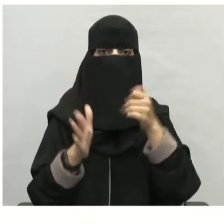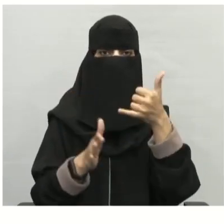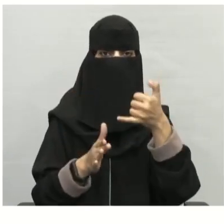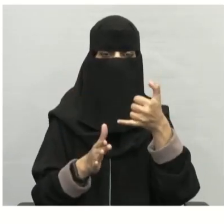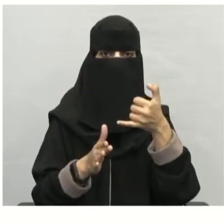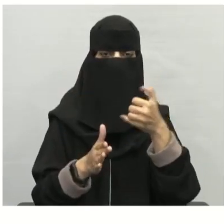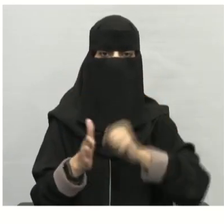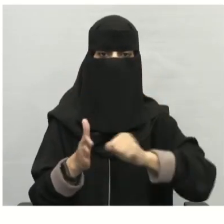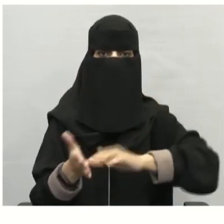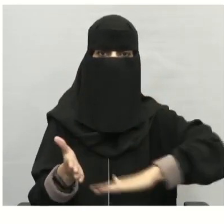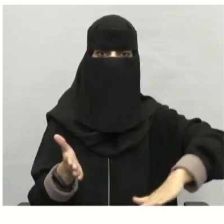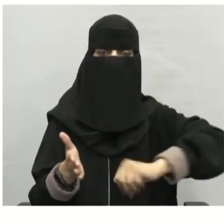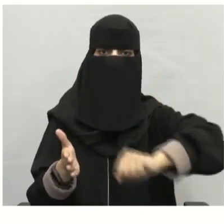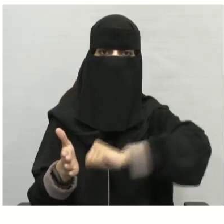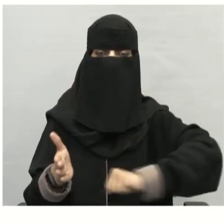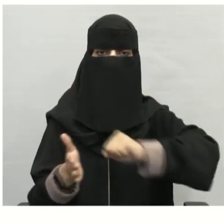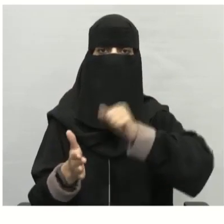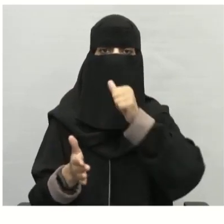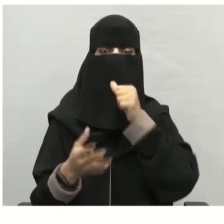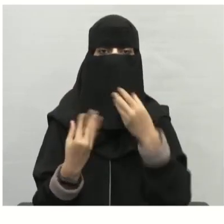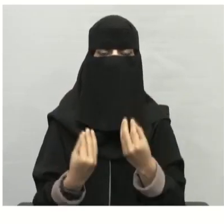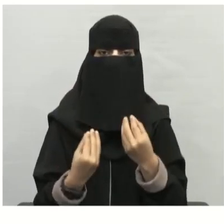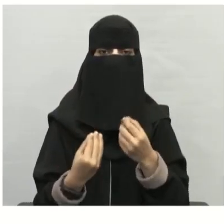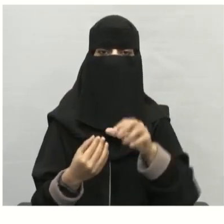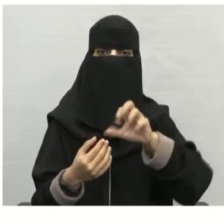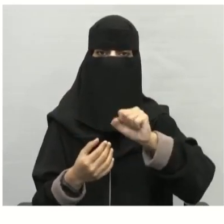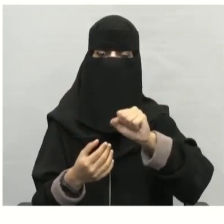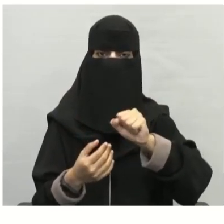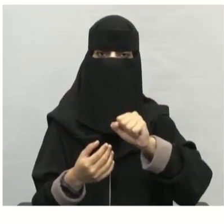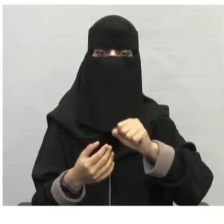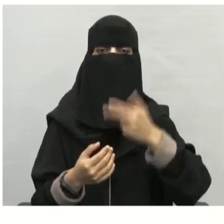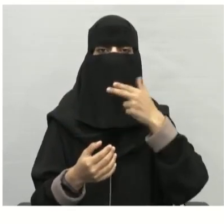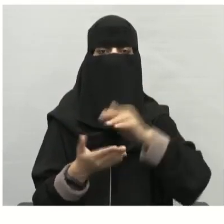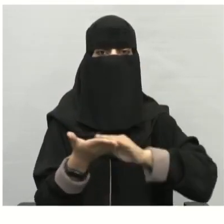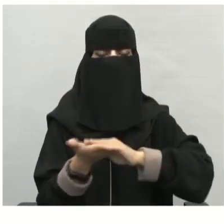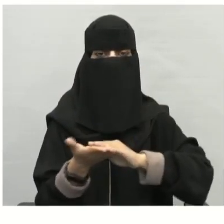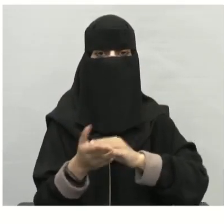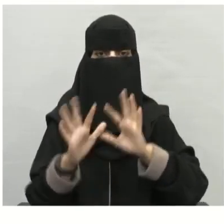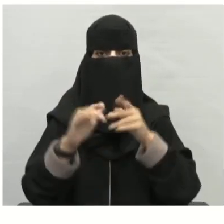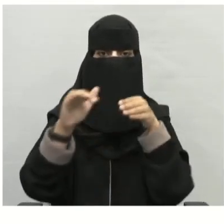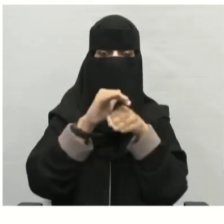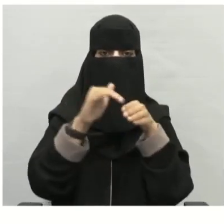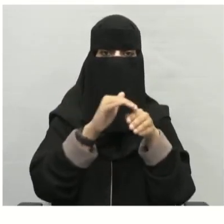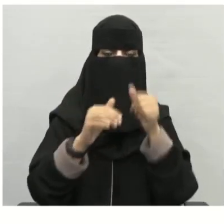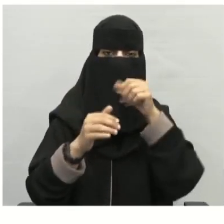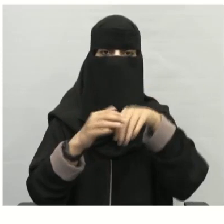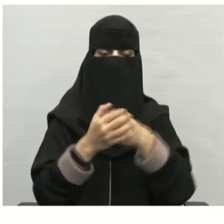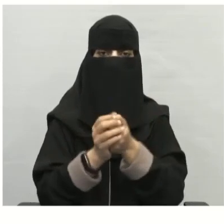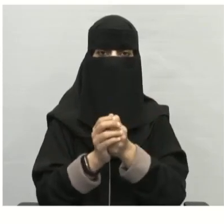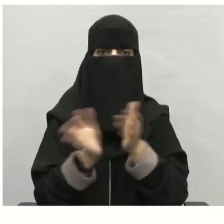بغسل ارضيه دورات المياه بالماء الدافئ والصابون تنظيف الملحقات مثل الصنبور الماء